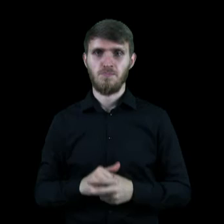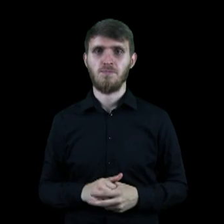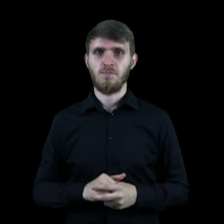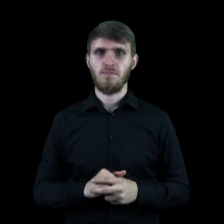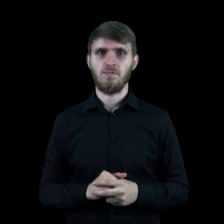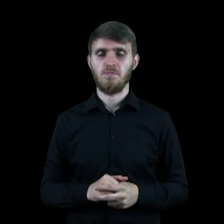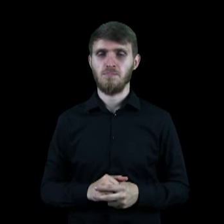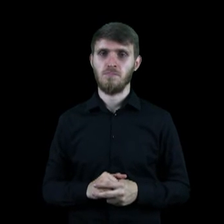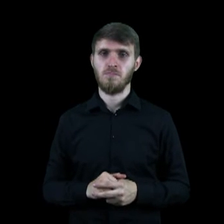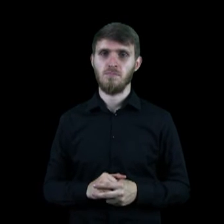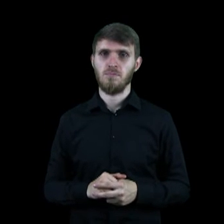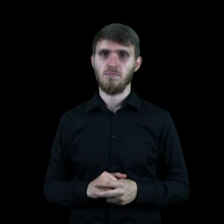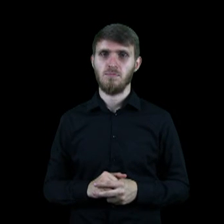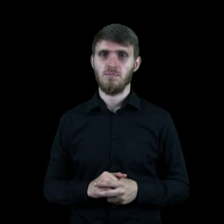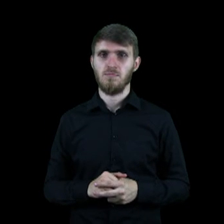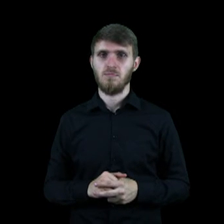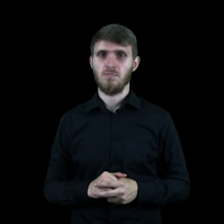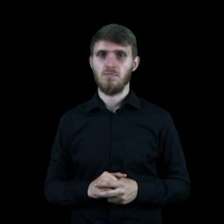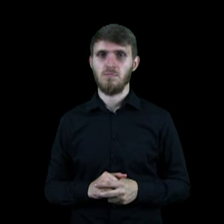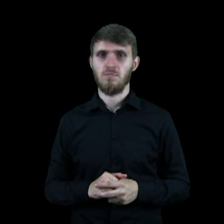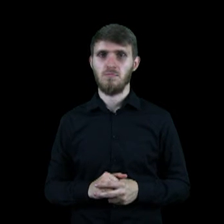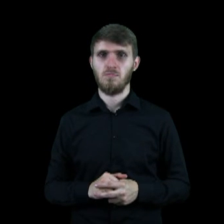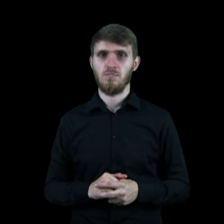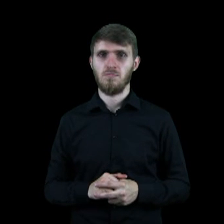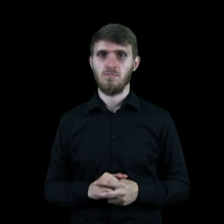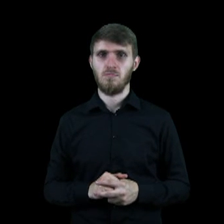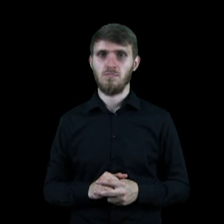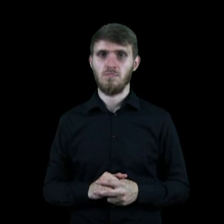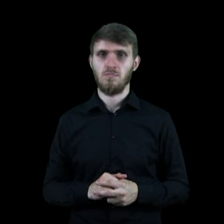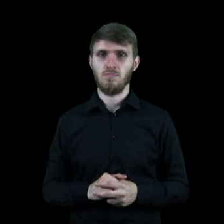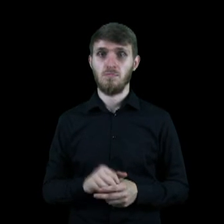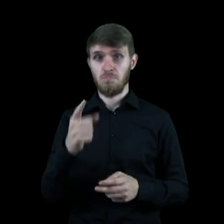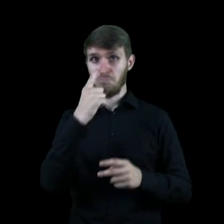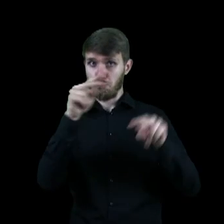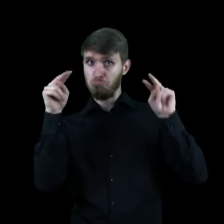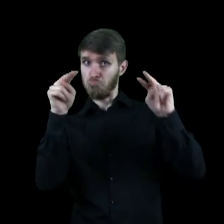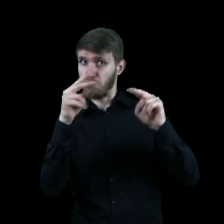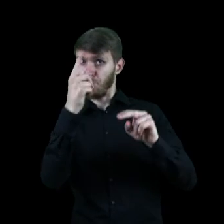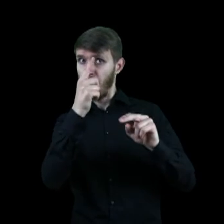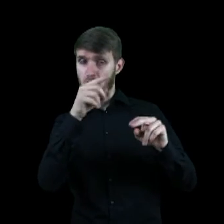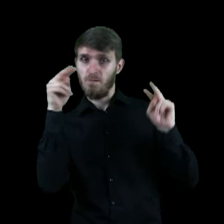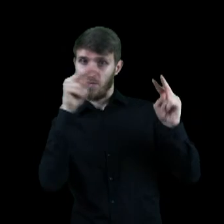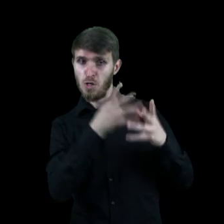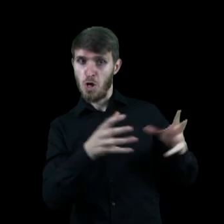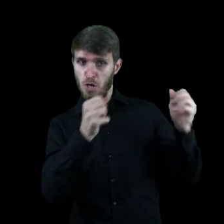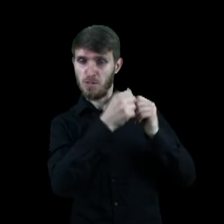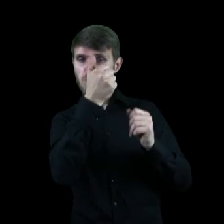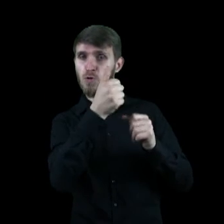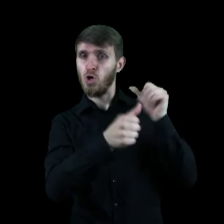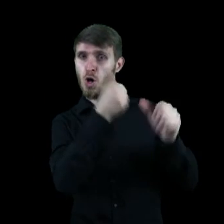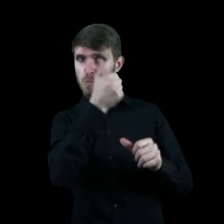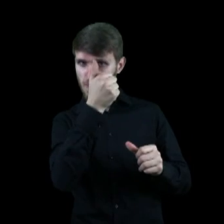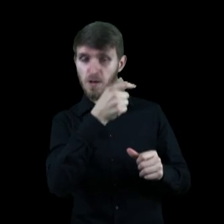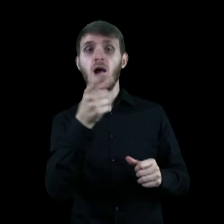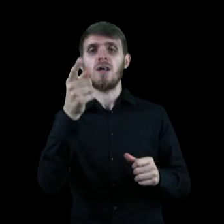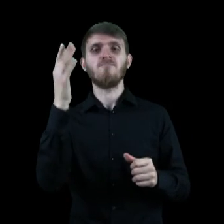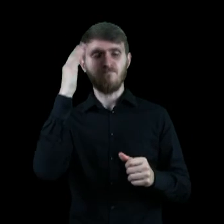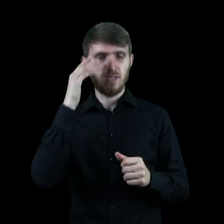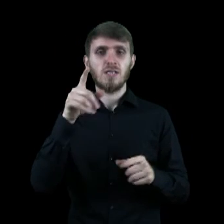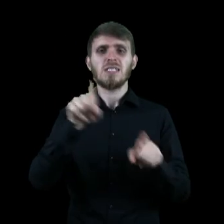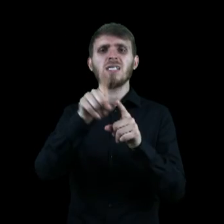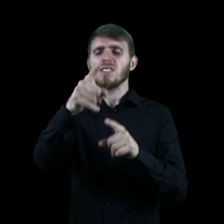są punkty procentowe. 2%. Na podstawie tego koszyka dóbr stwierdzamy, że ceny wzrosły o